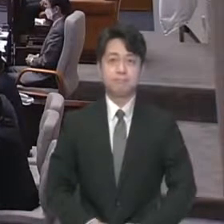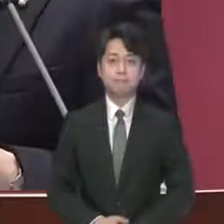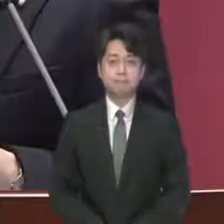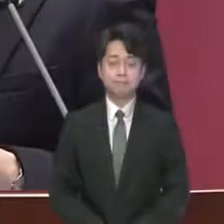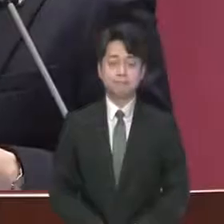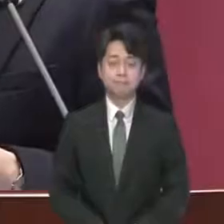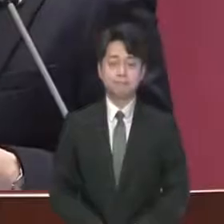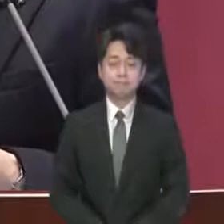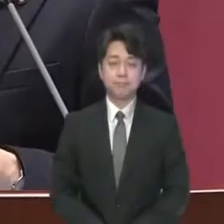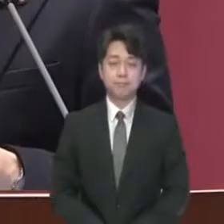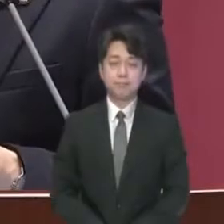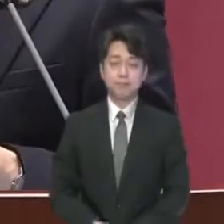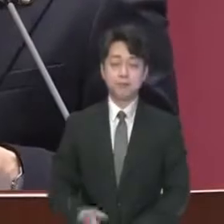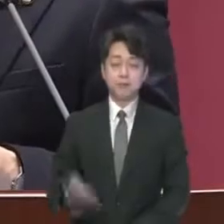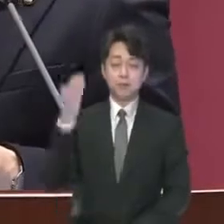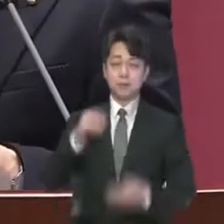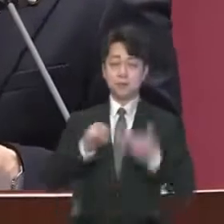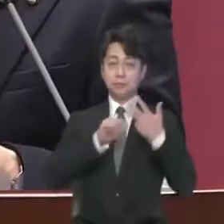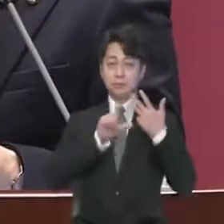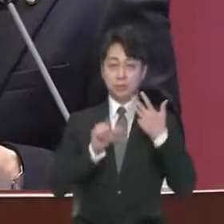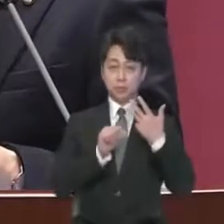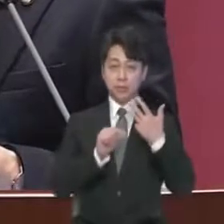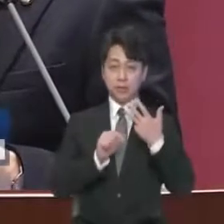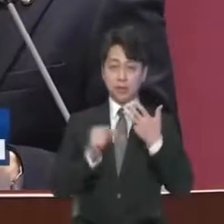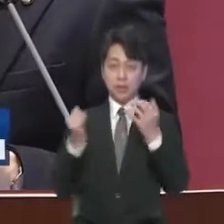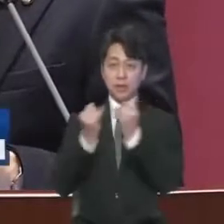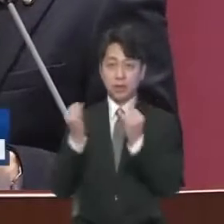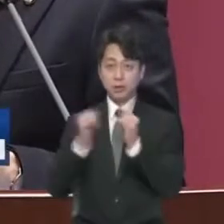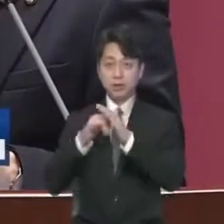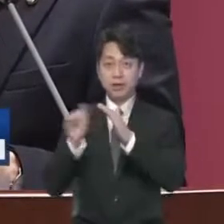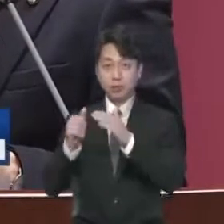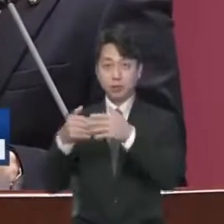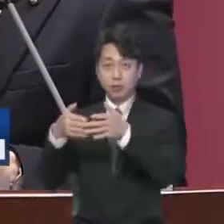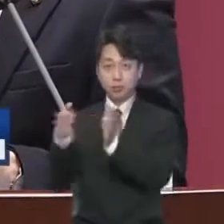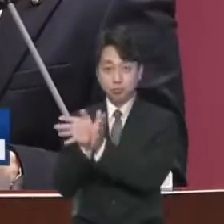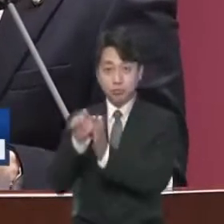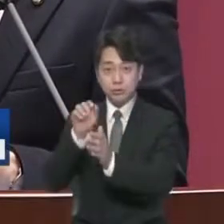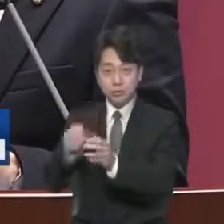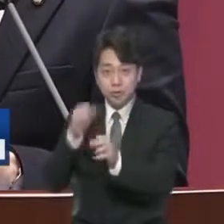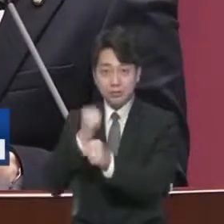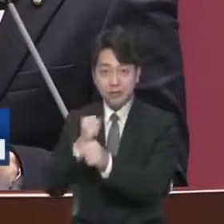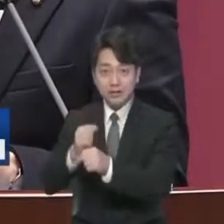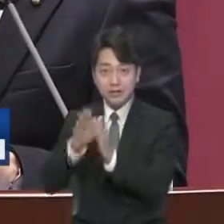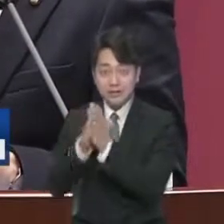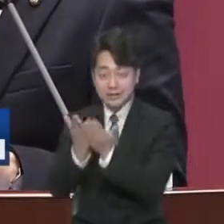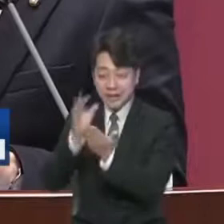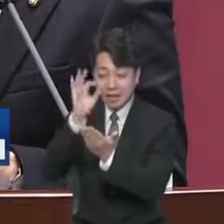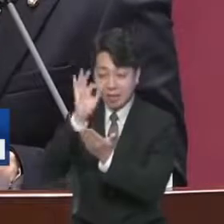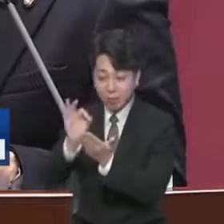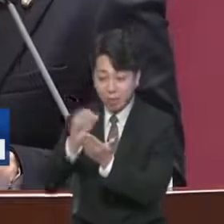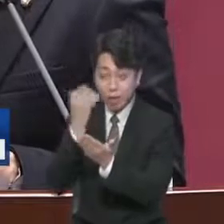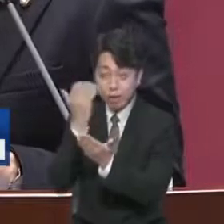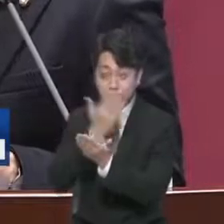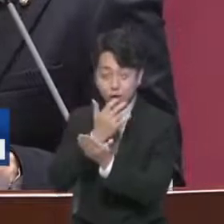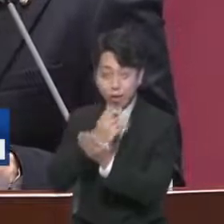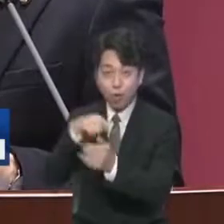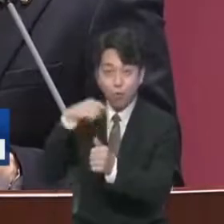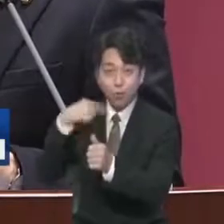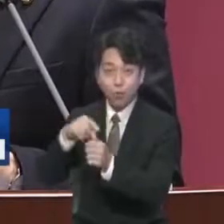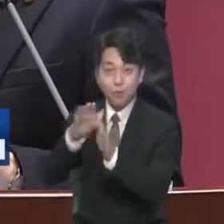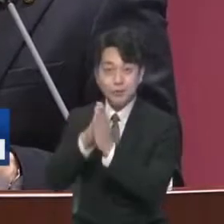저는 지난달 부총리께 여성가족부가 나다움 어린이책 사업으로 발간한 일부 성교육 도서에 지나치게 적나라한 묘사와 표현이 있고 동성애와